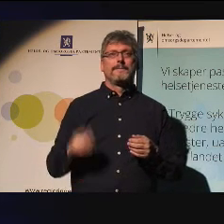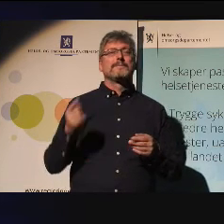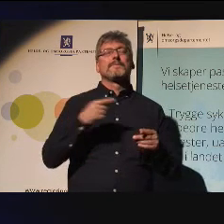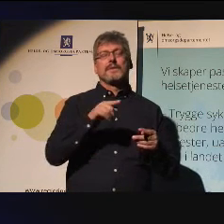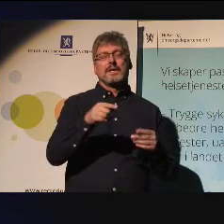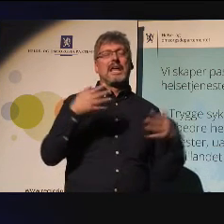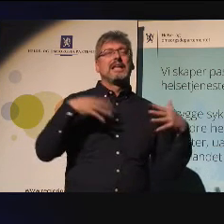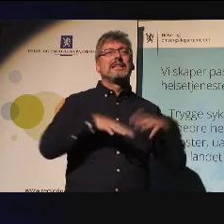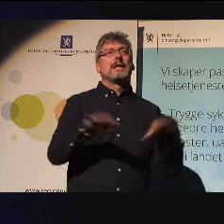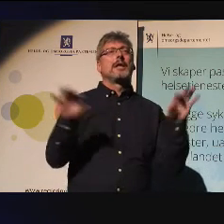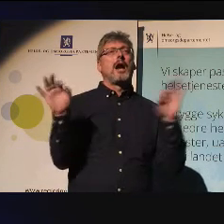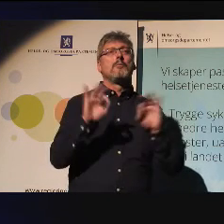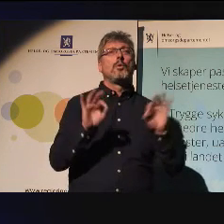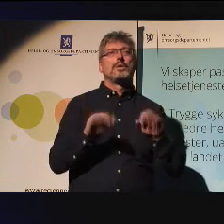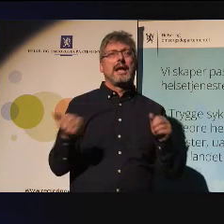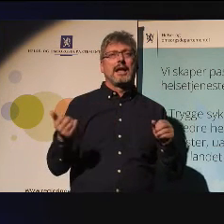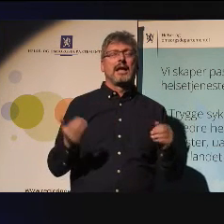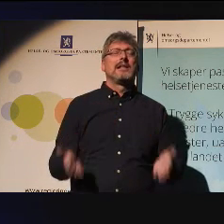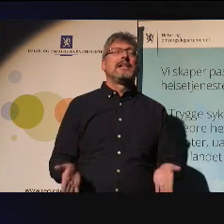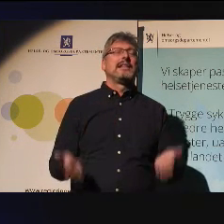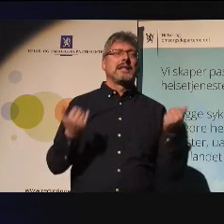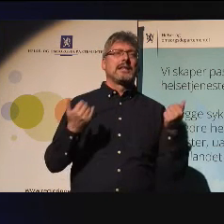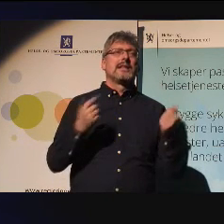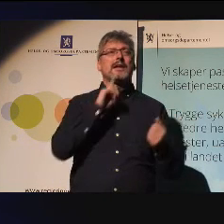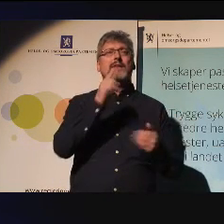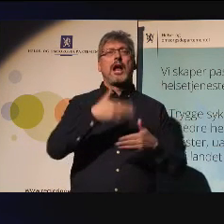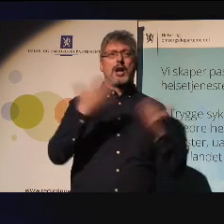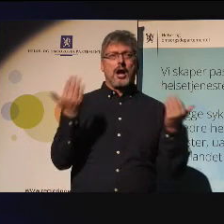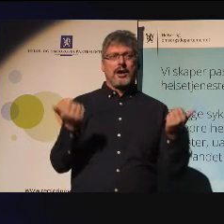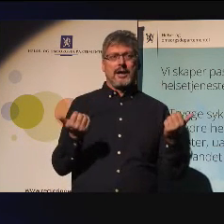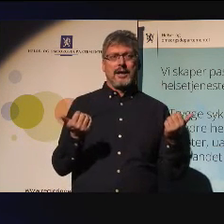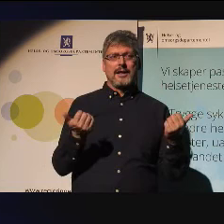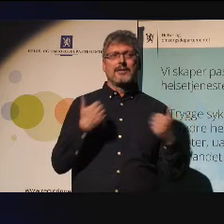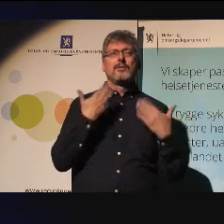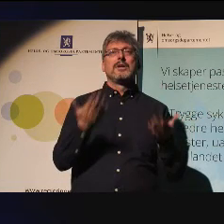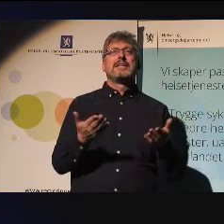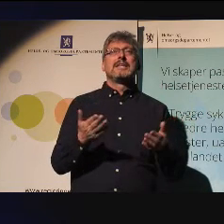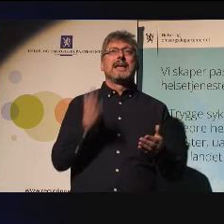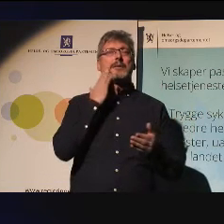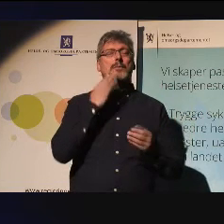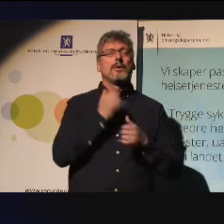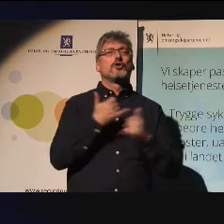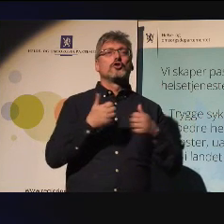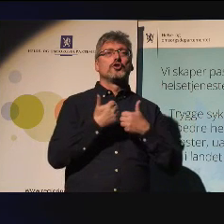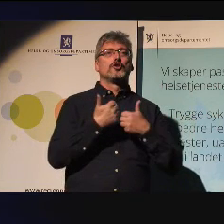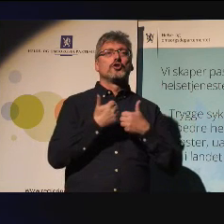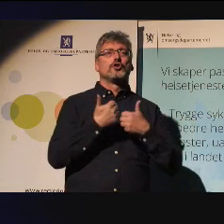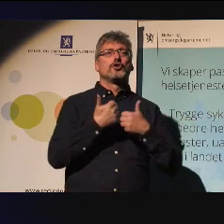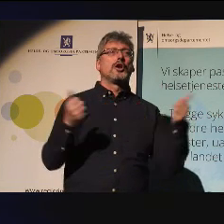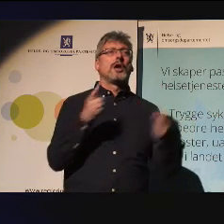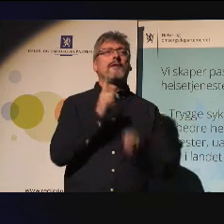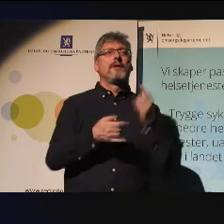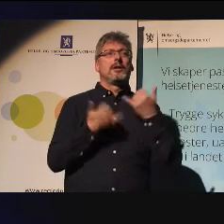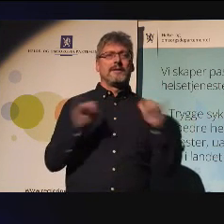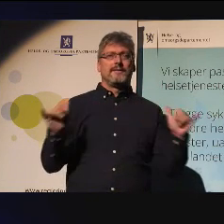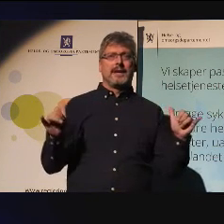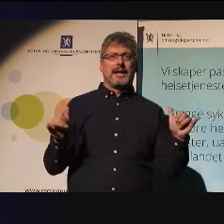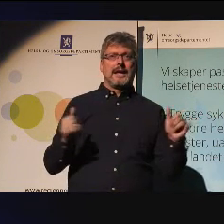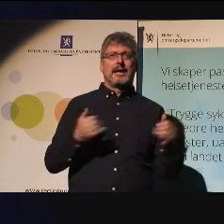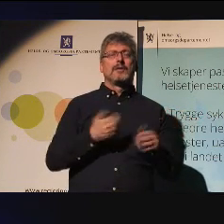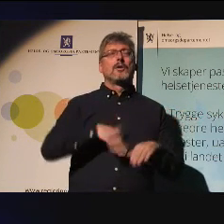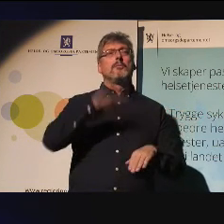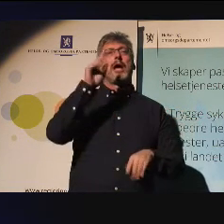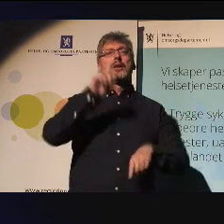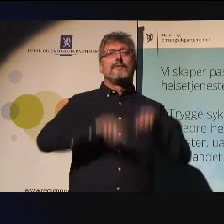Nettapotek vil forenkle og forbedre hverdagen for innbyggerne, gi innbyggerne større valgfrihet og mer varierte tilbud